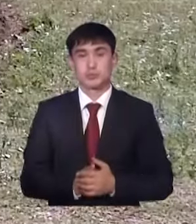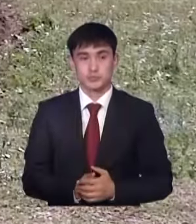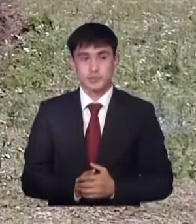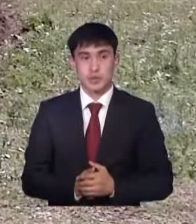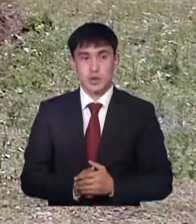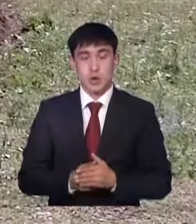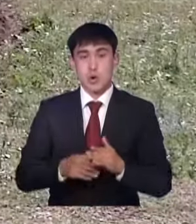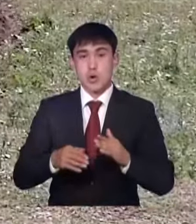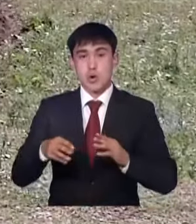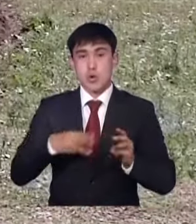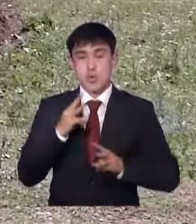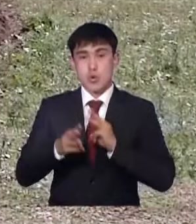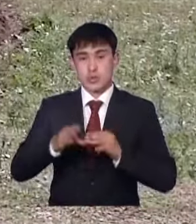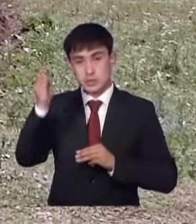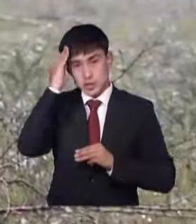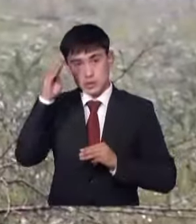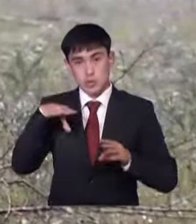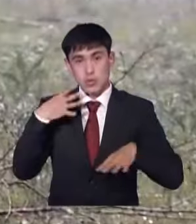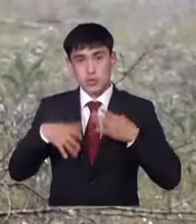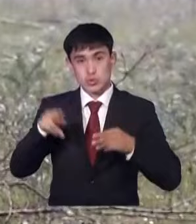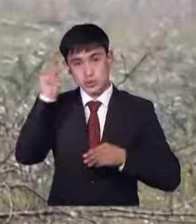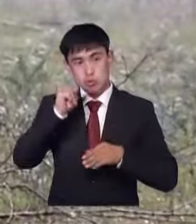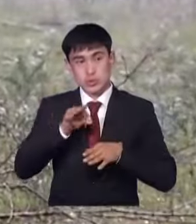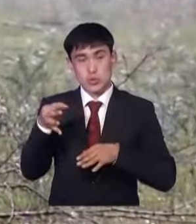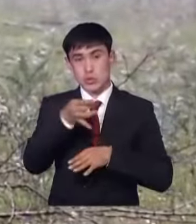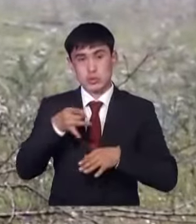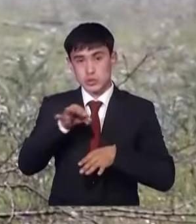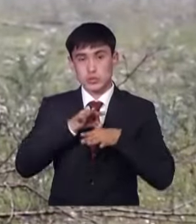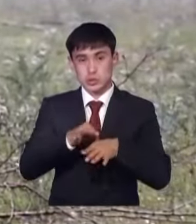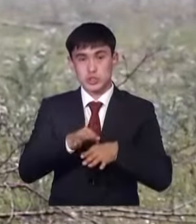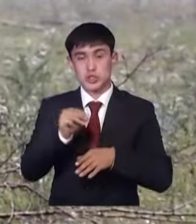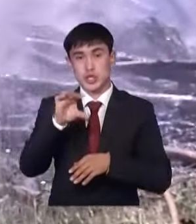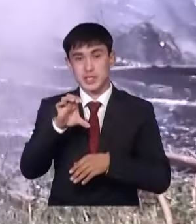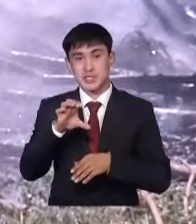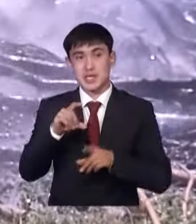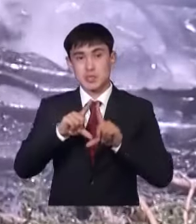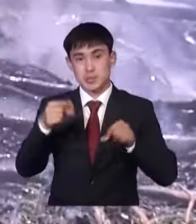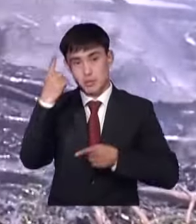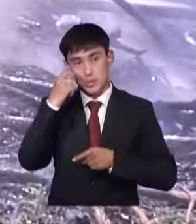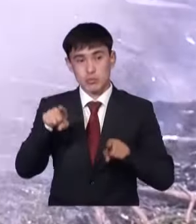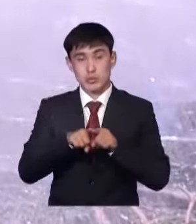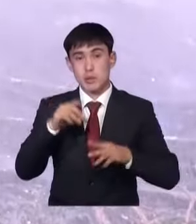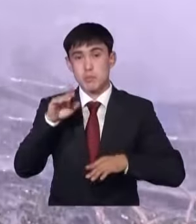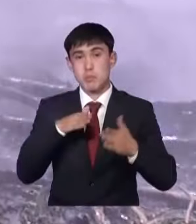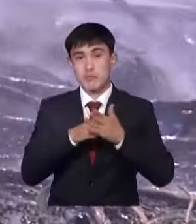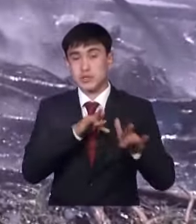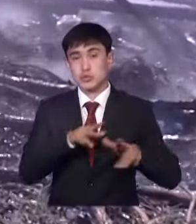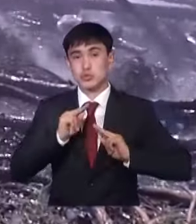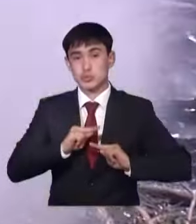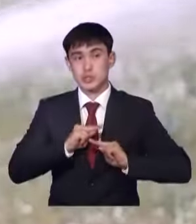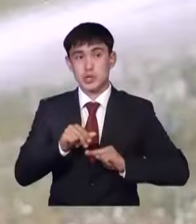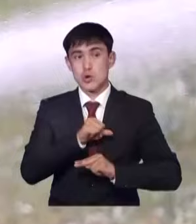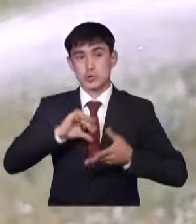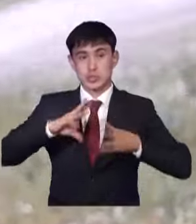Сондай-ақ өрт тактикалық оқу жаттығулар барлық ауданда өткізілді. Төтінші жағдай департаменттегілердің ақпарынша мұндай профилактикалық жұмыстар